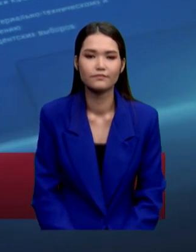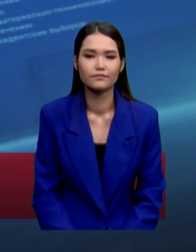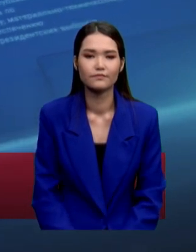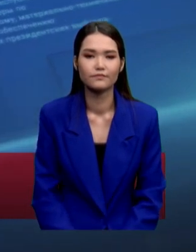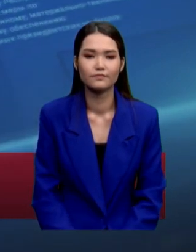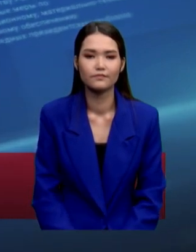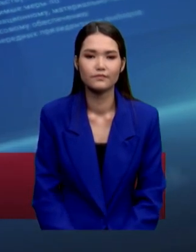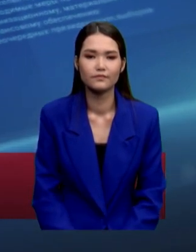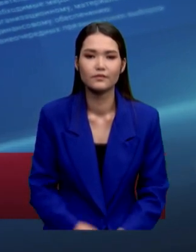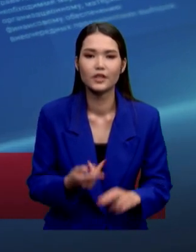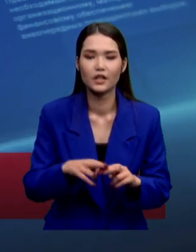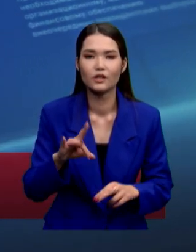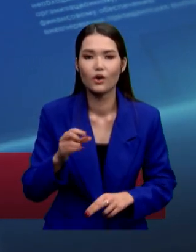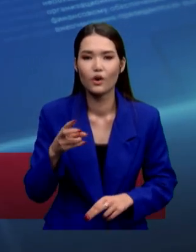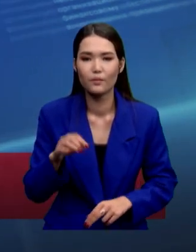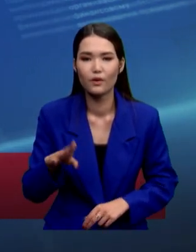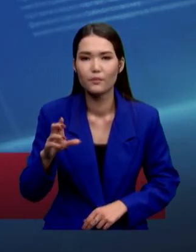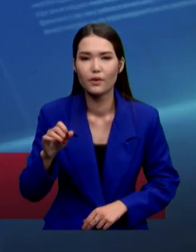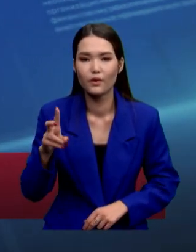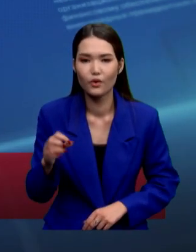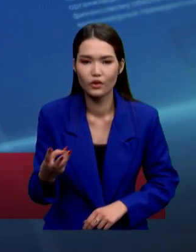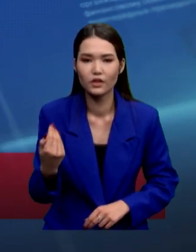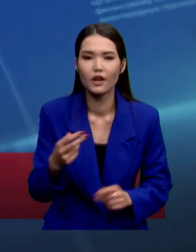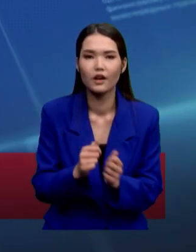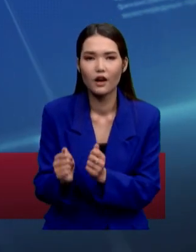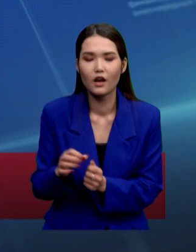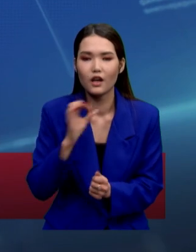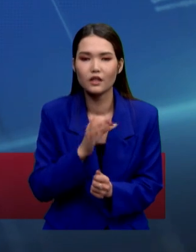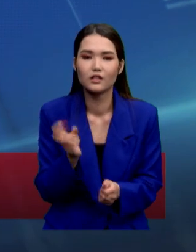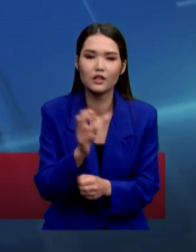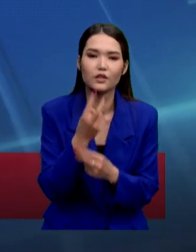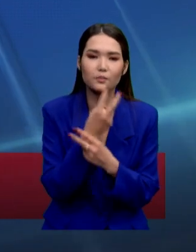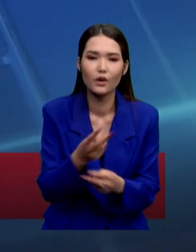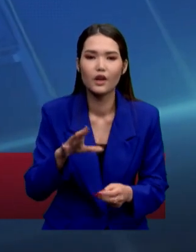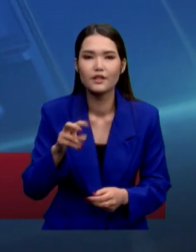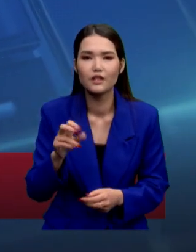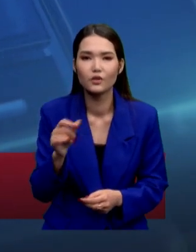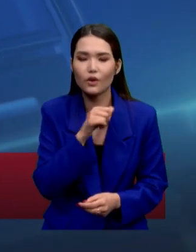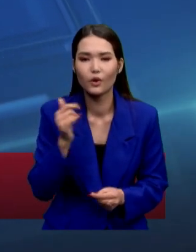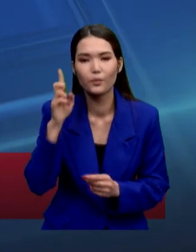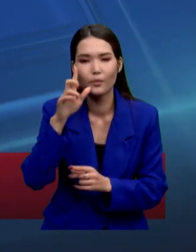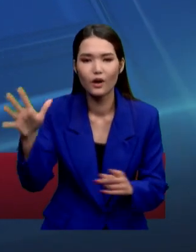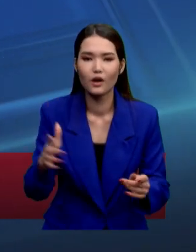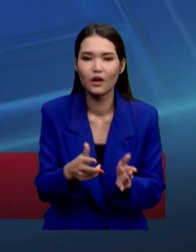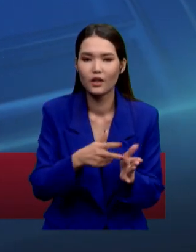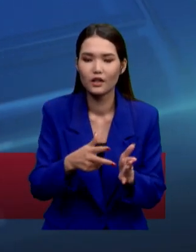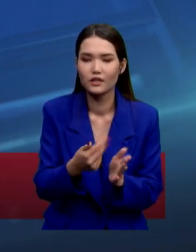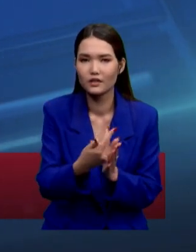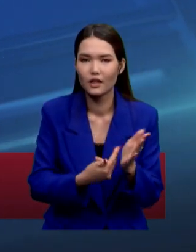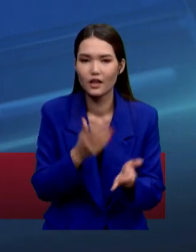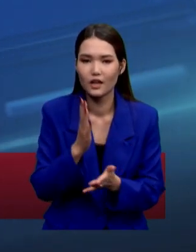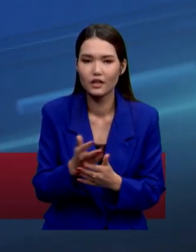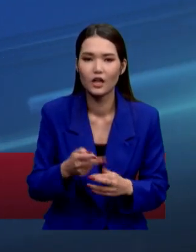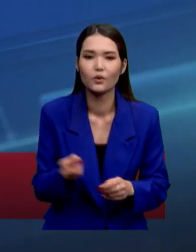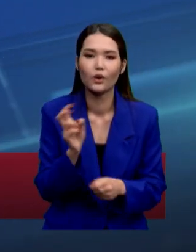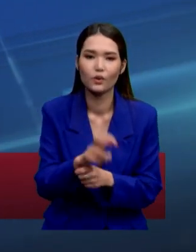Ага. А это робот Бакош, знаменитый в соцсетей с миллионами просмотров в ТикТоке, также проявил свою гражданскую позицию. Робот